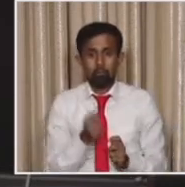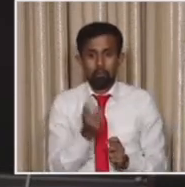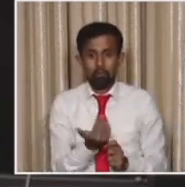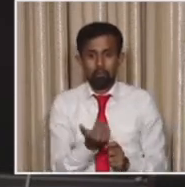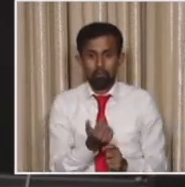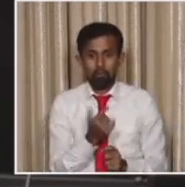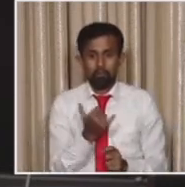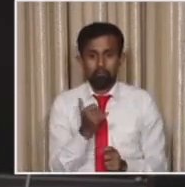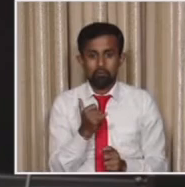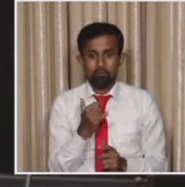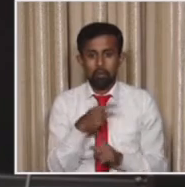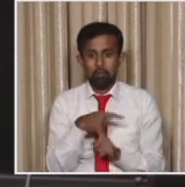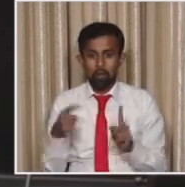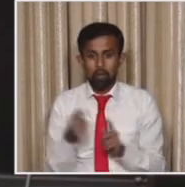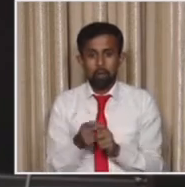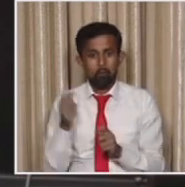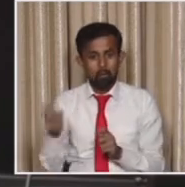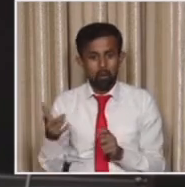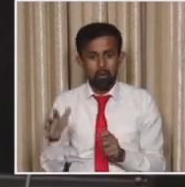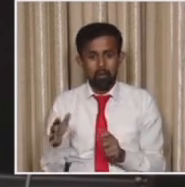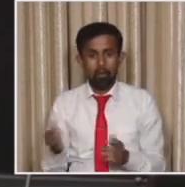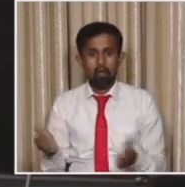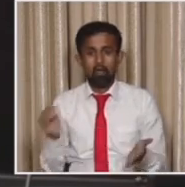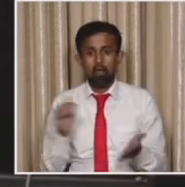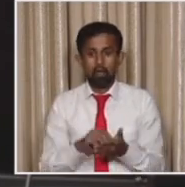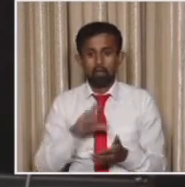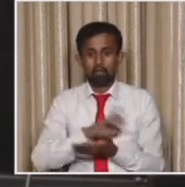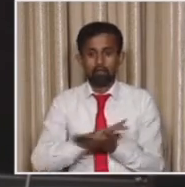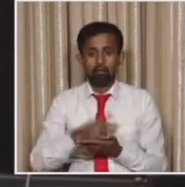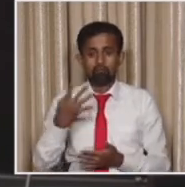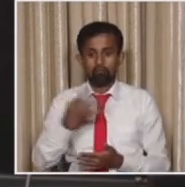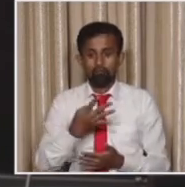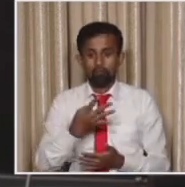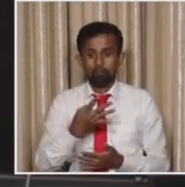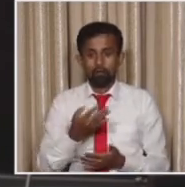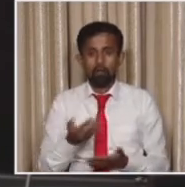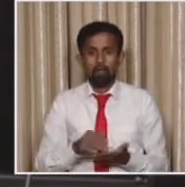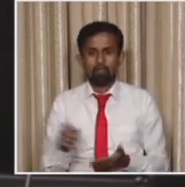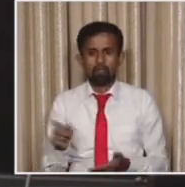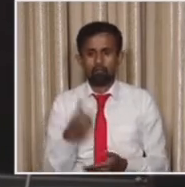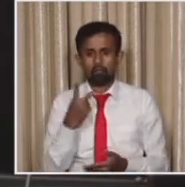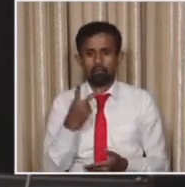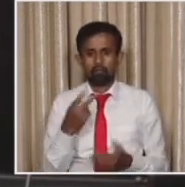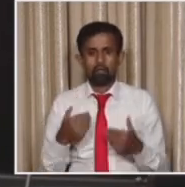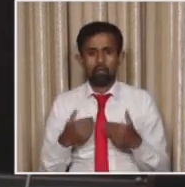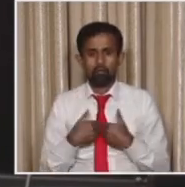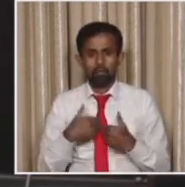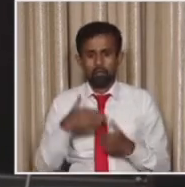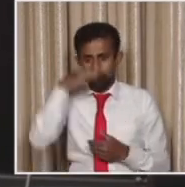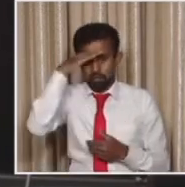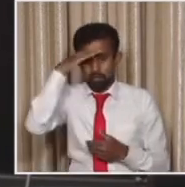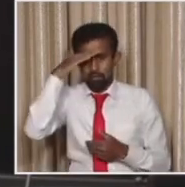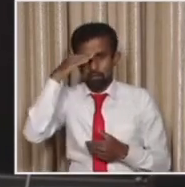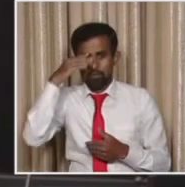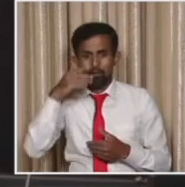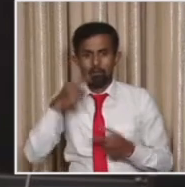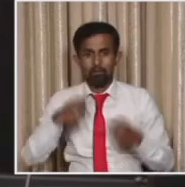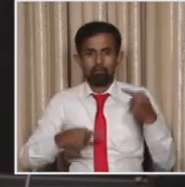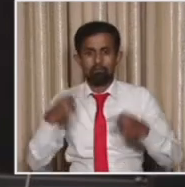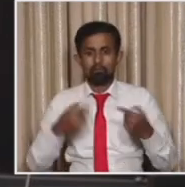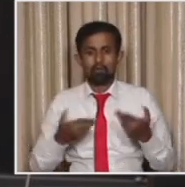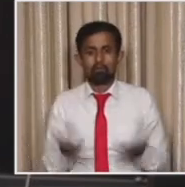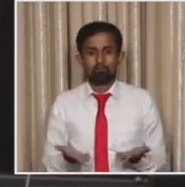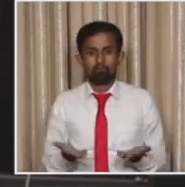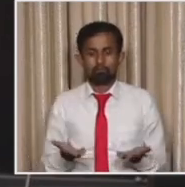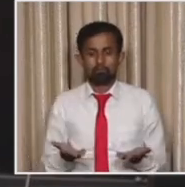තියෙනවා සමහරක් අය කොටසක් ගෙවලත් ඉවරයි ආපහු channel 4 එකක් දාපුව මෙන්න ආපහු දවස් දෙකක් අපි පාස්කු ප්‍රහාරයක් විවාද කරනවා